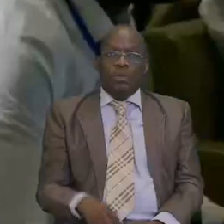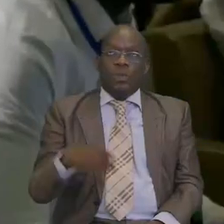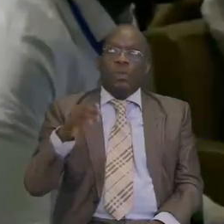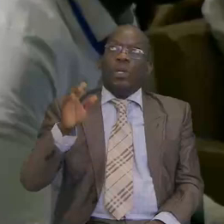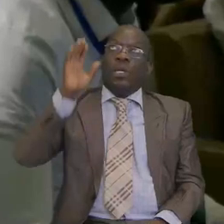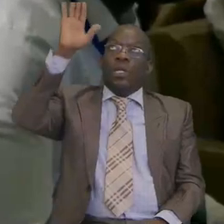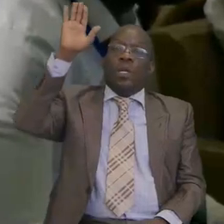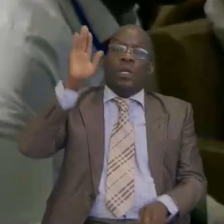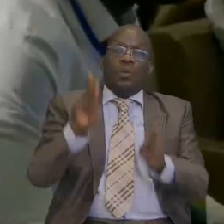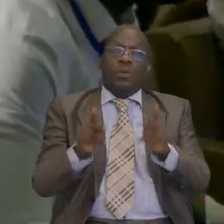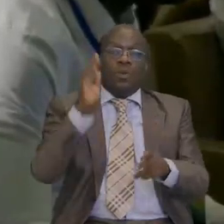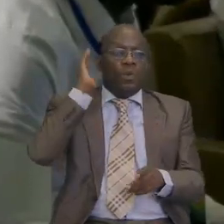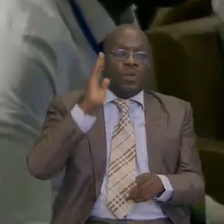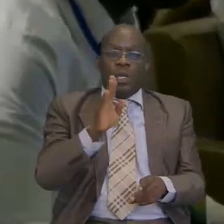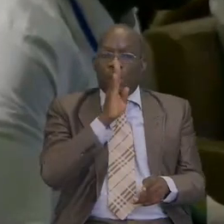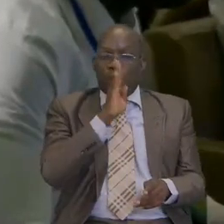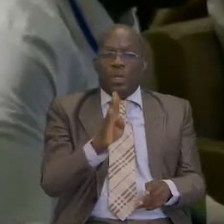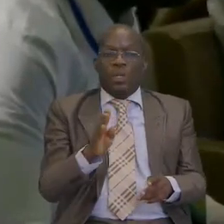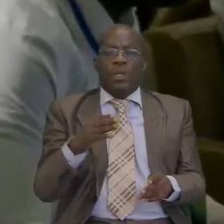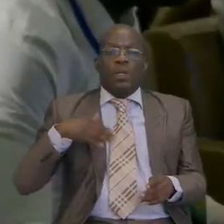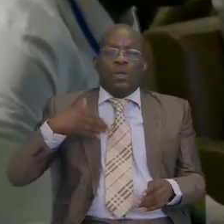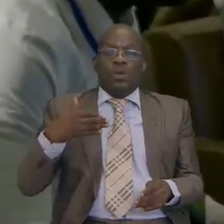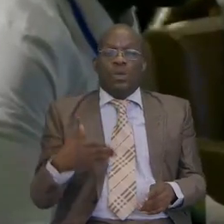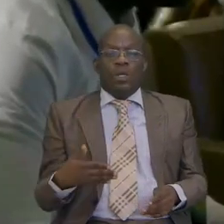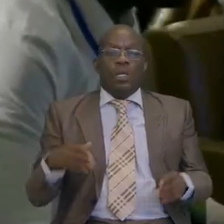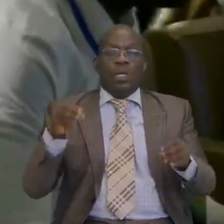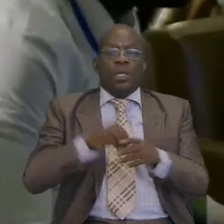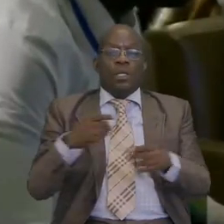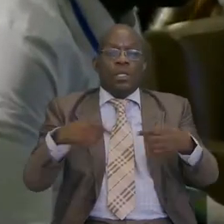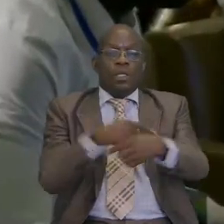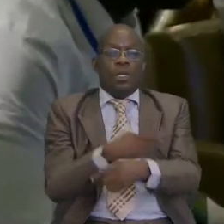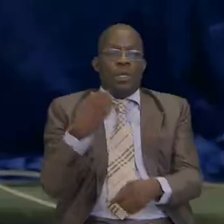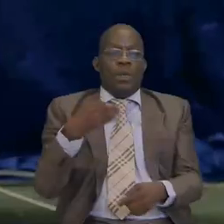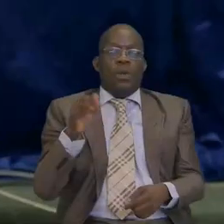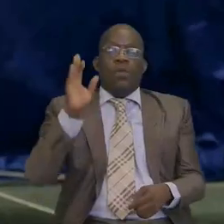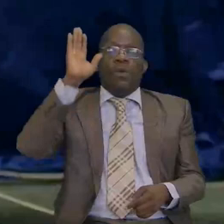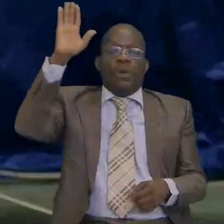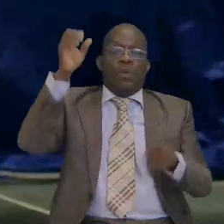Ton peuple sera plein d'ardeur au jour de ta puissance.